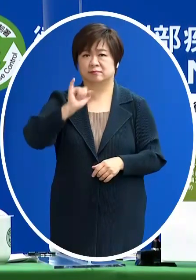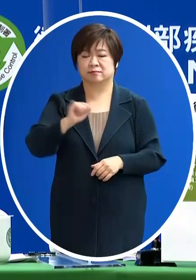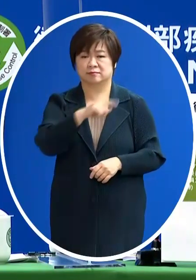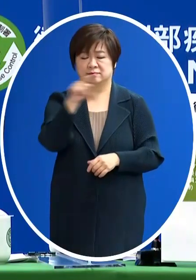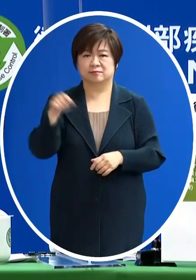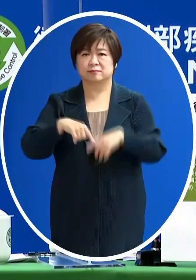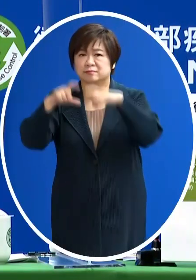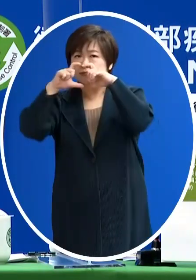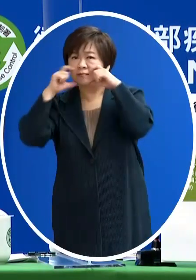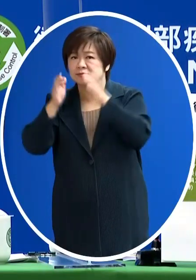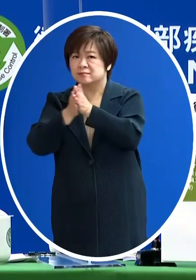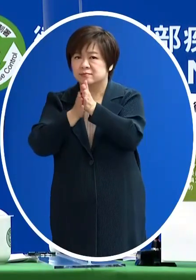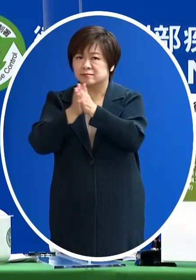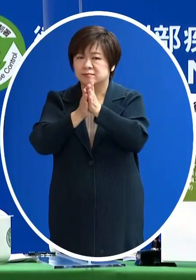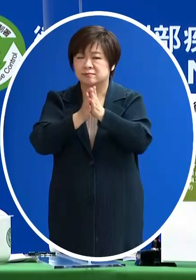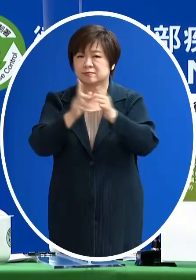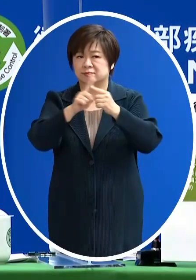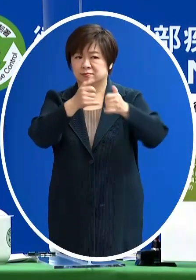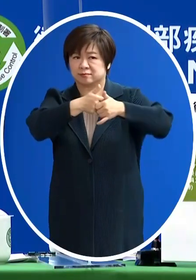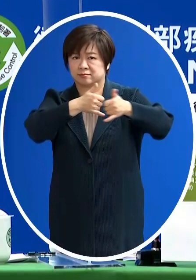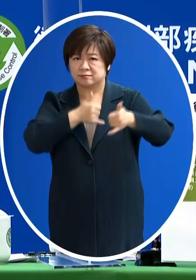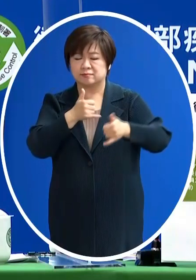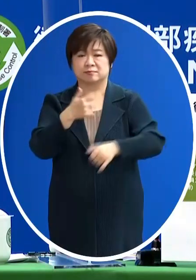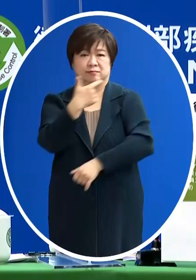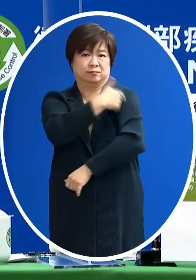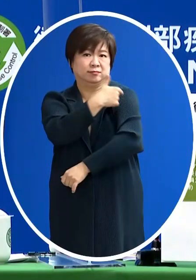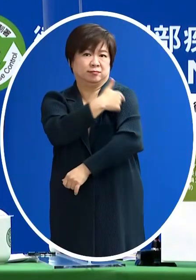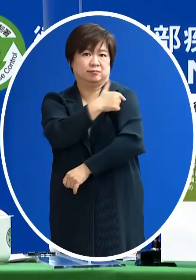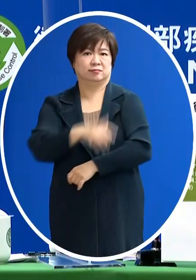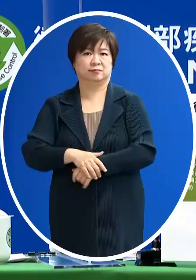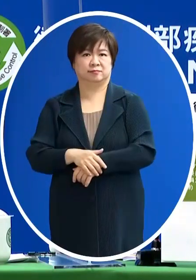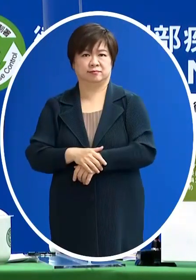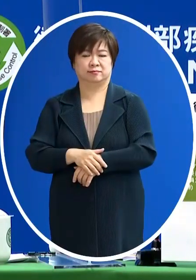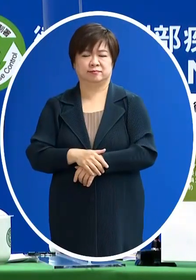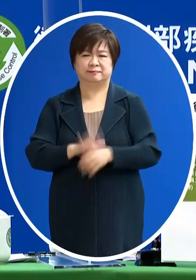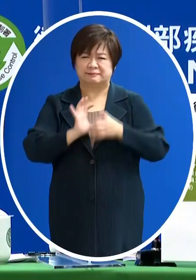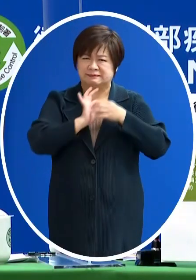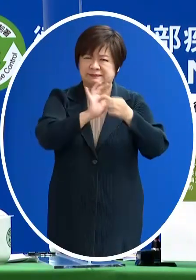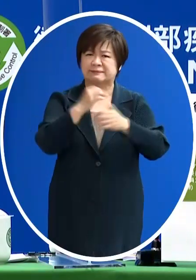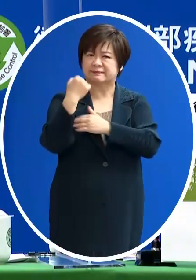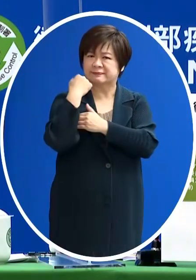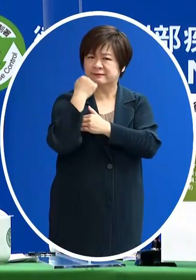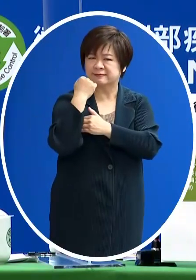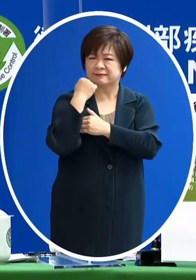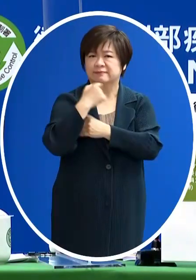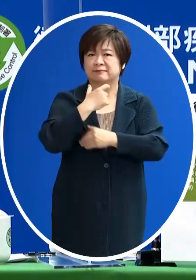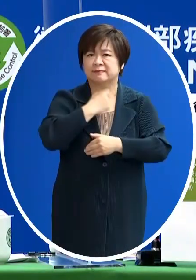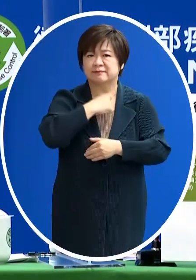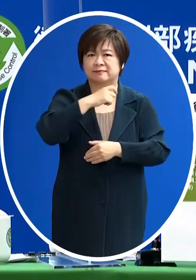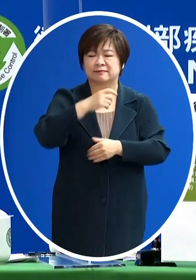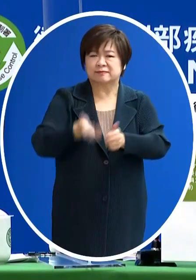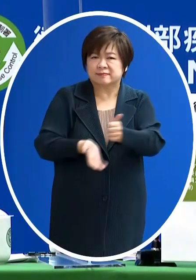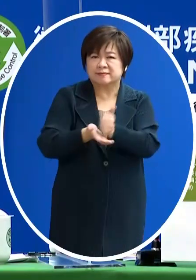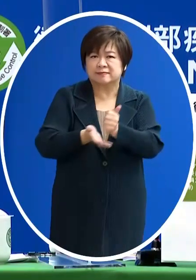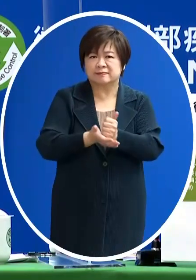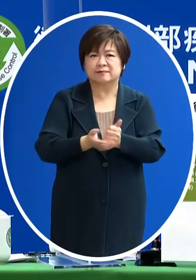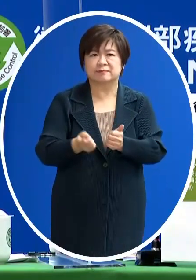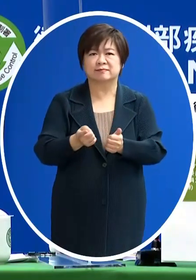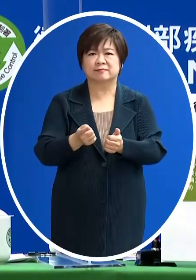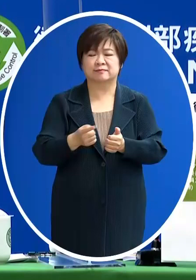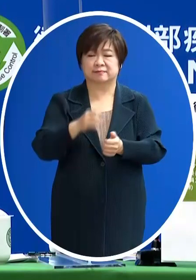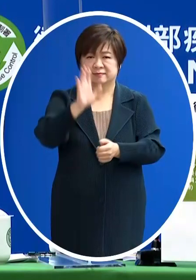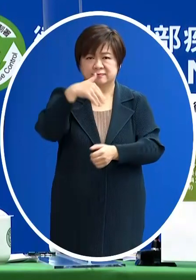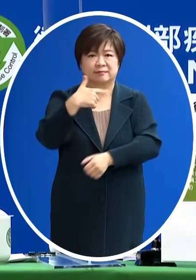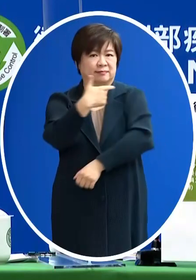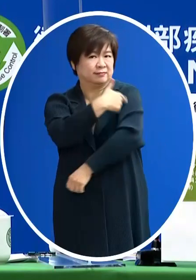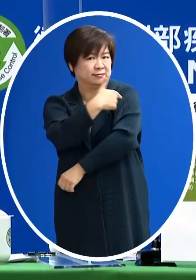手保持社交距离，那疫苗的接种要持续的努力，甚至要更多的一个鼓励，或